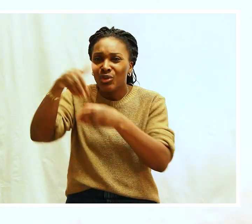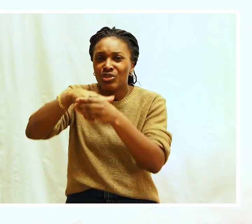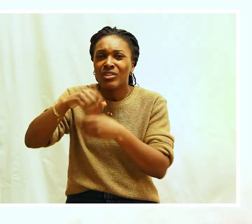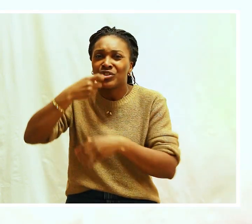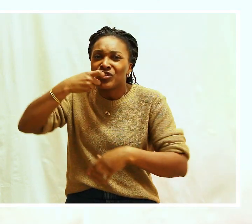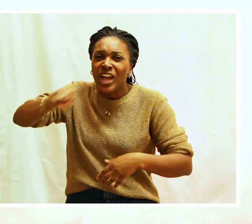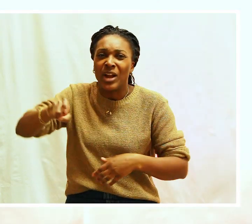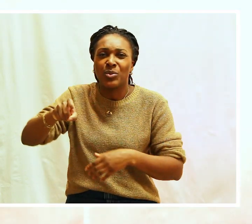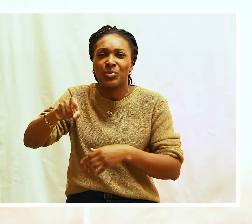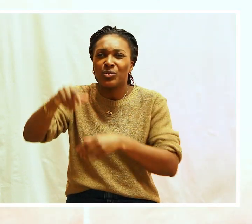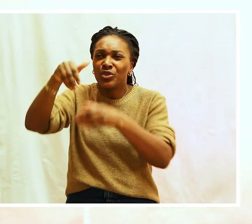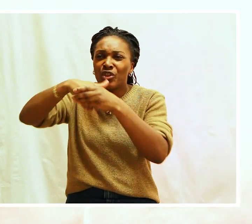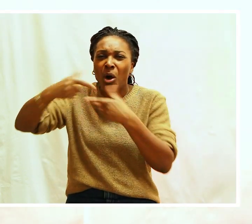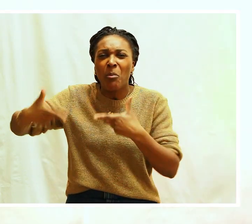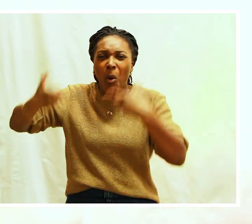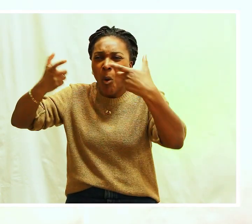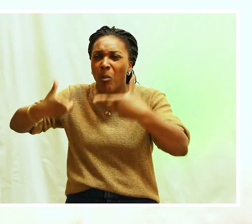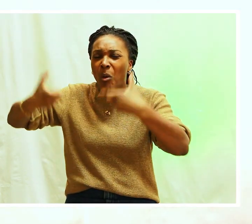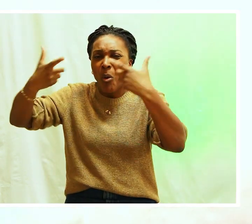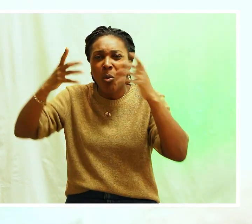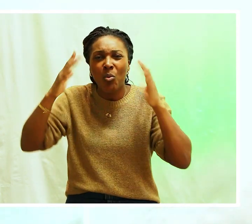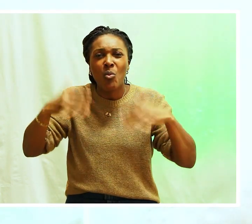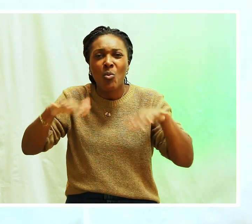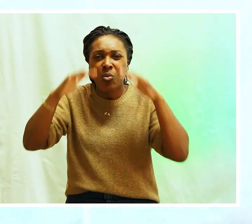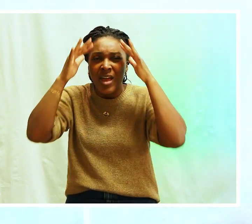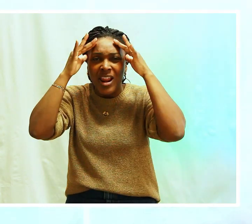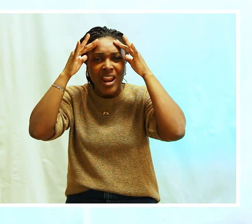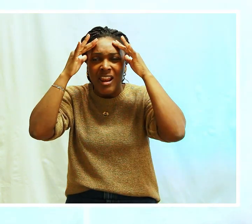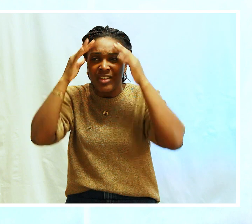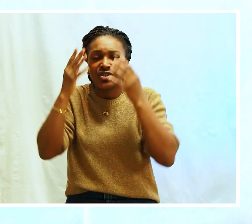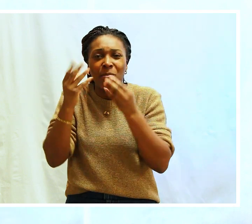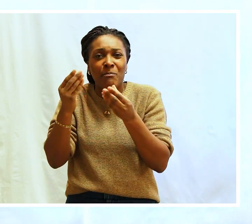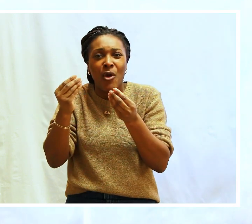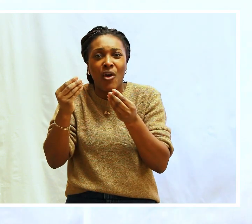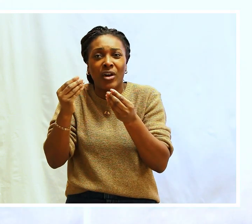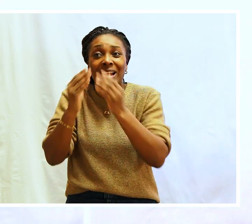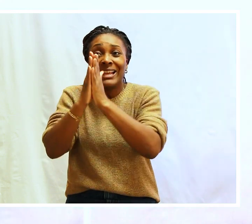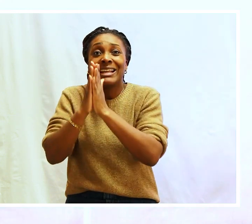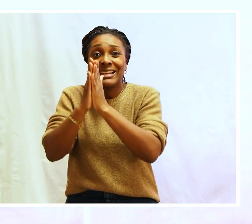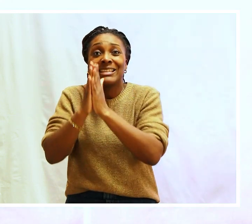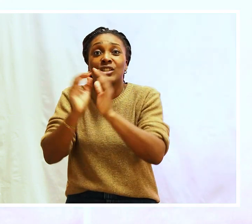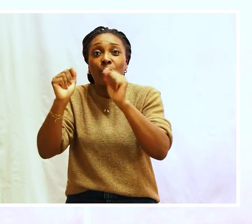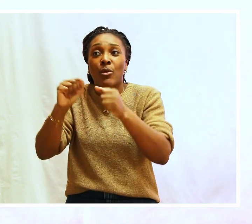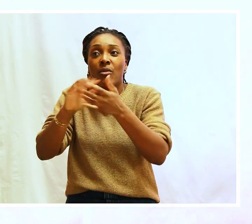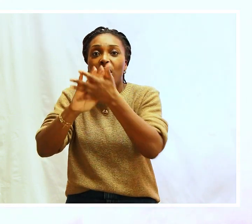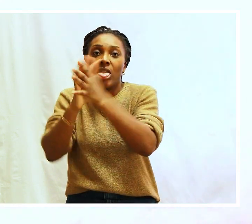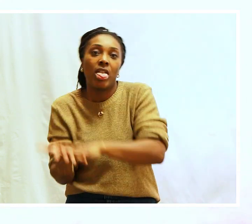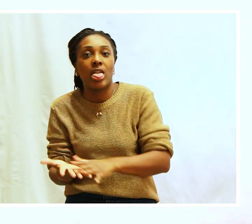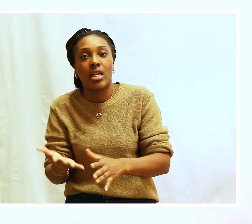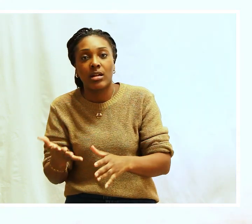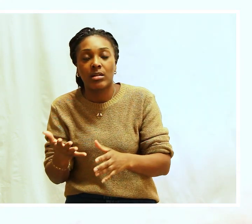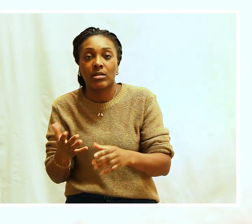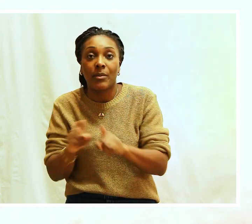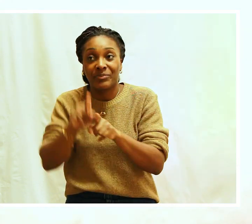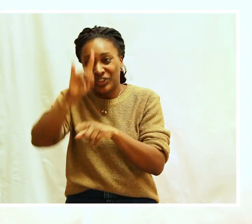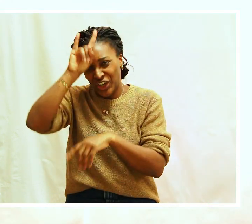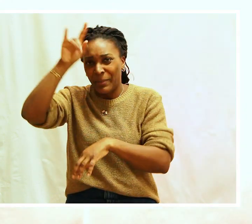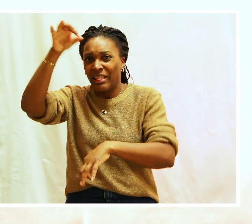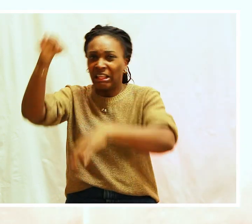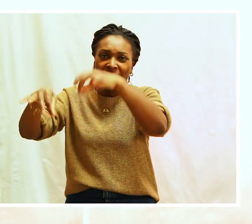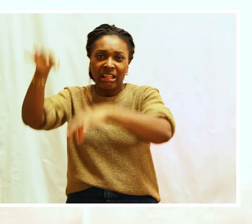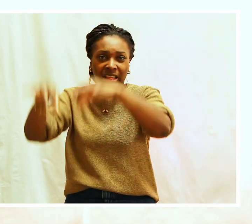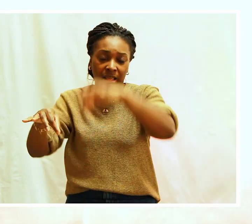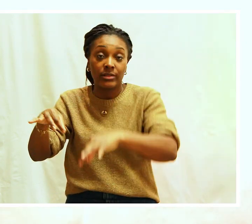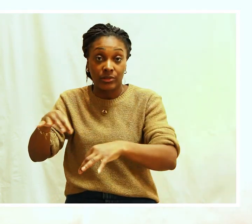des animosités. En clair, il est en train de dire, je sens que l'église peut déraper dans quelque chose de diabolique,